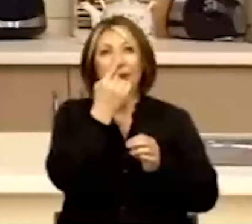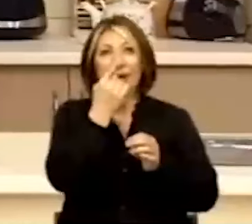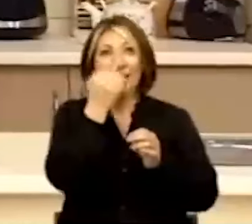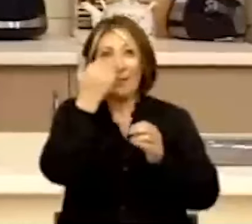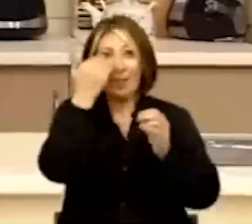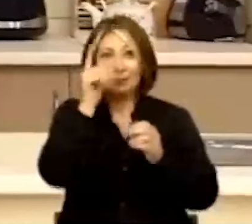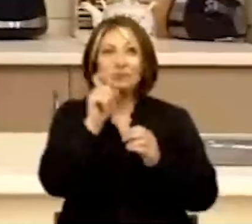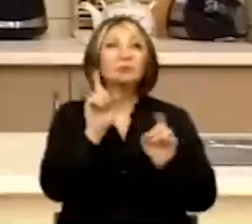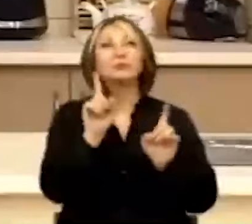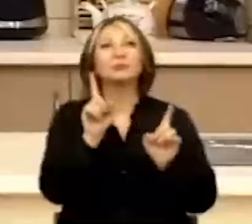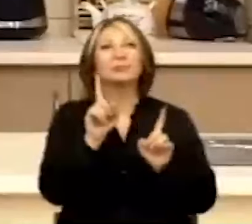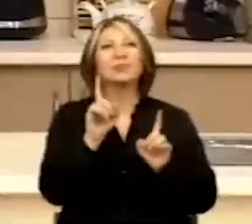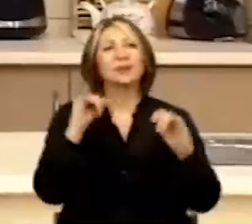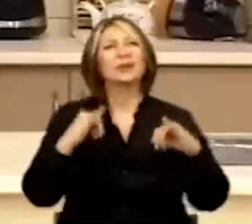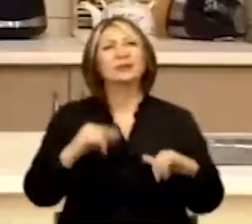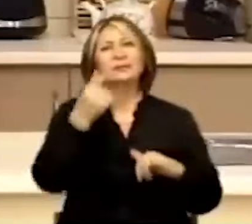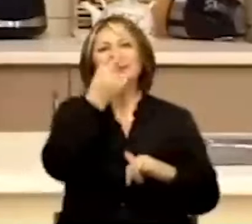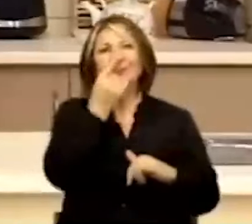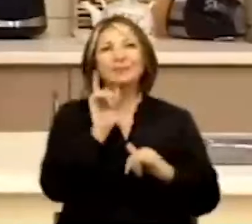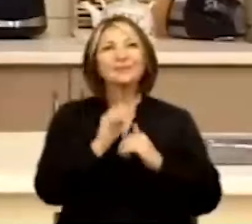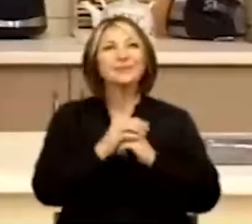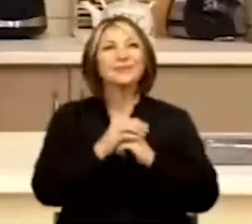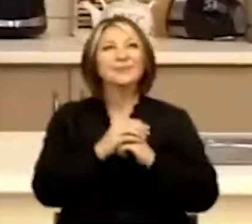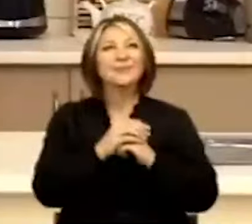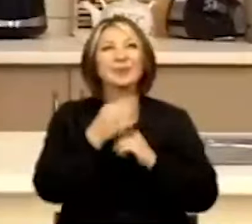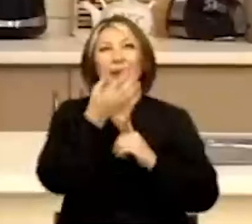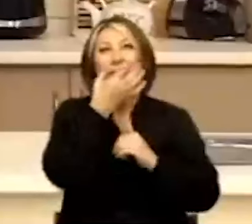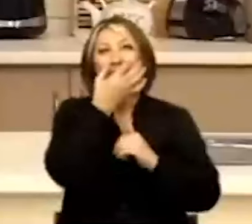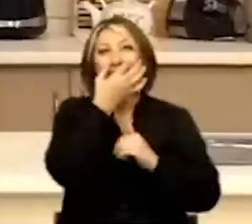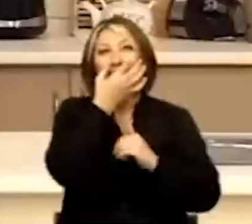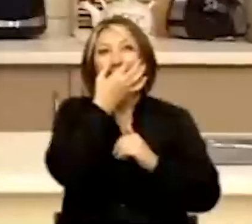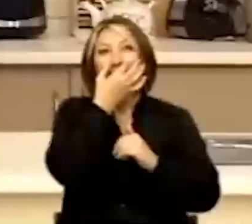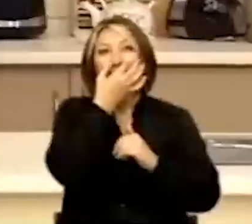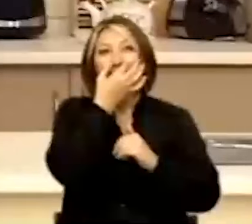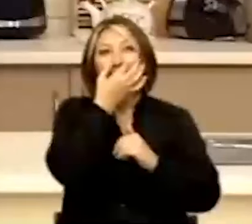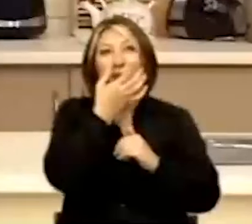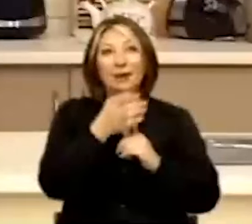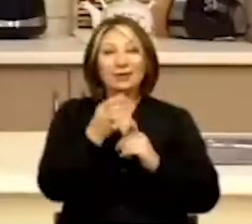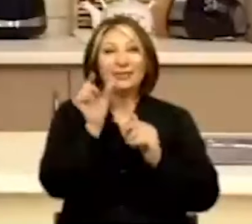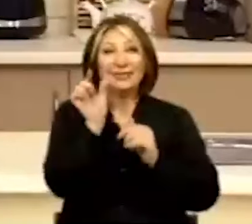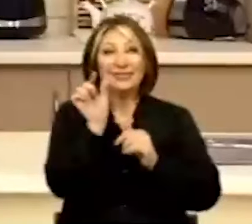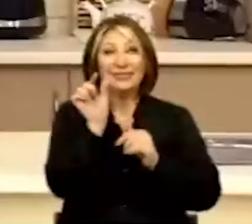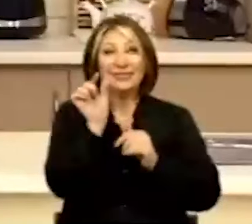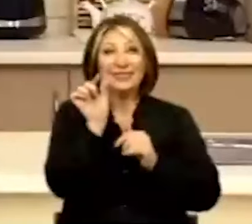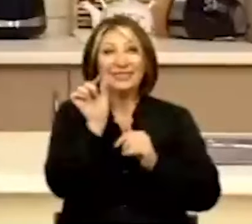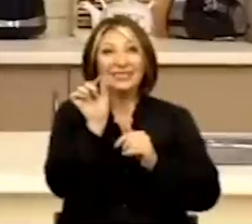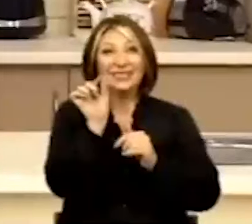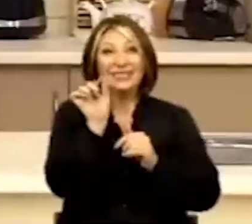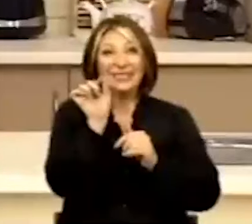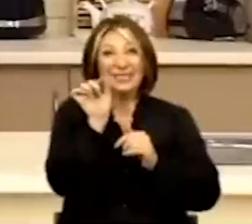mıydı? Hayır. Tamam. Rahat rahat sıkabilirsiniz. Tamam. Böyle. Aynen. Sen de sık.